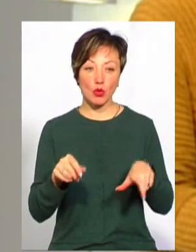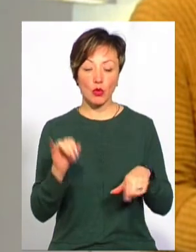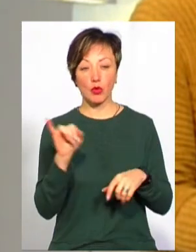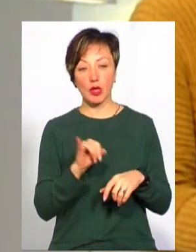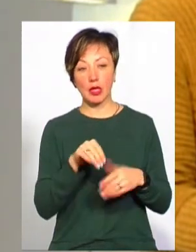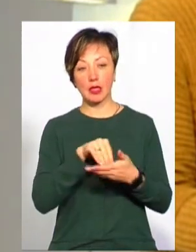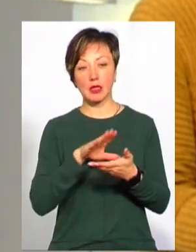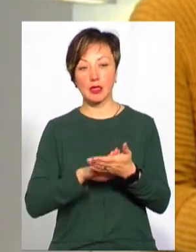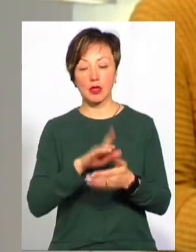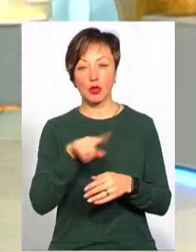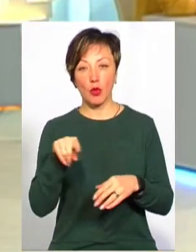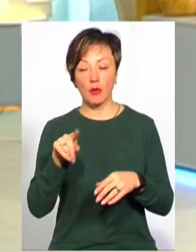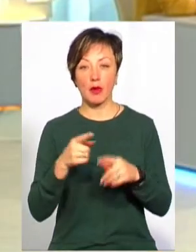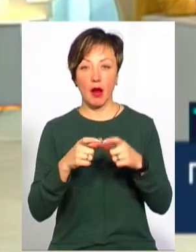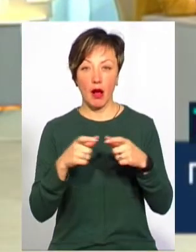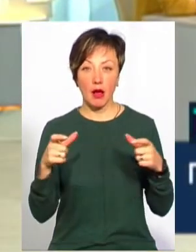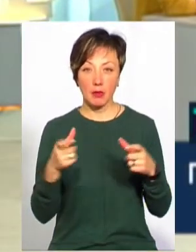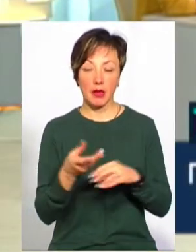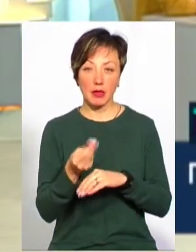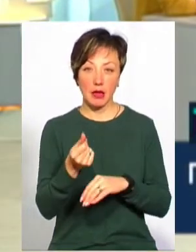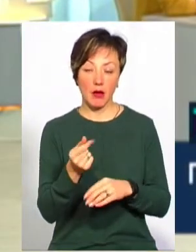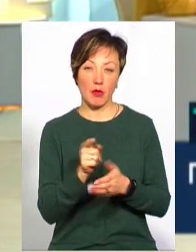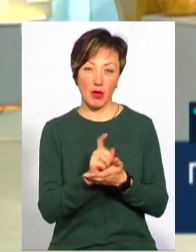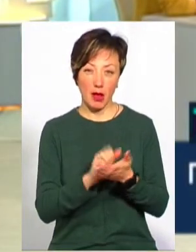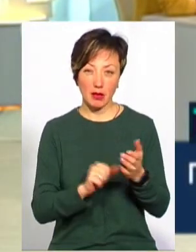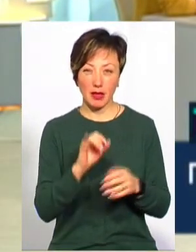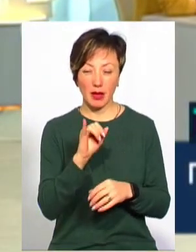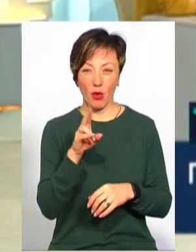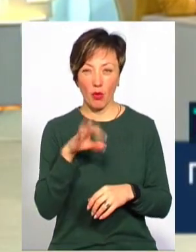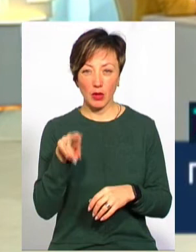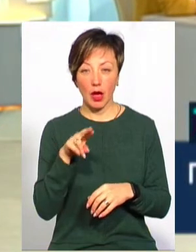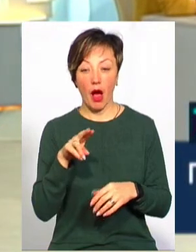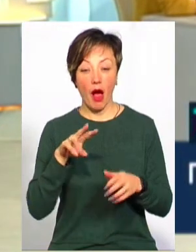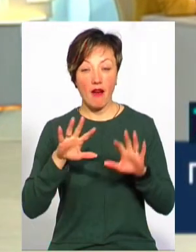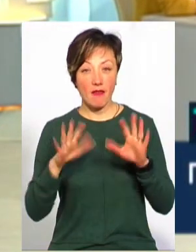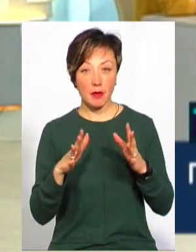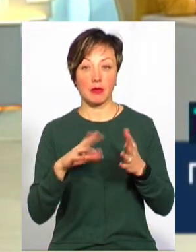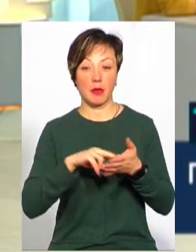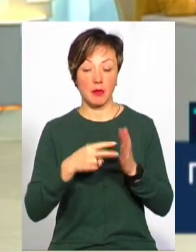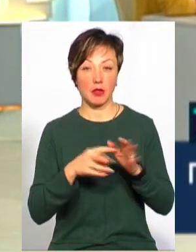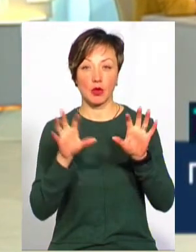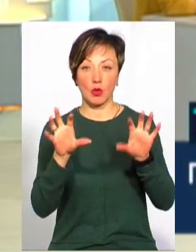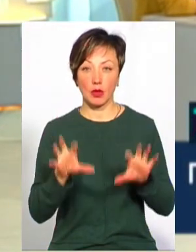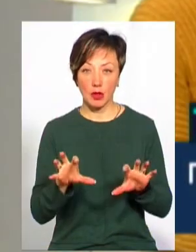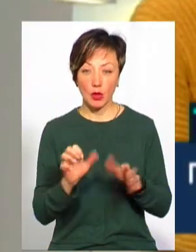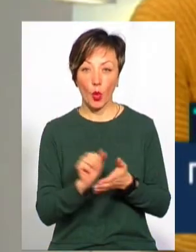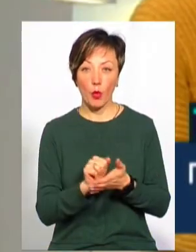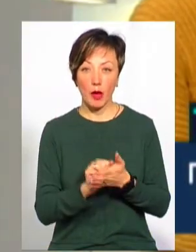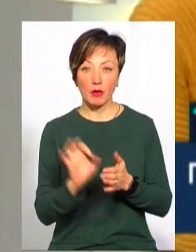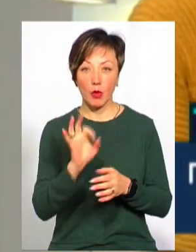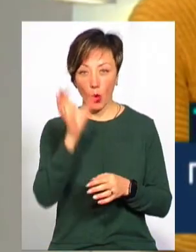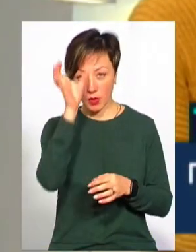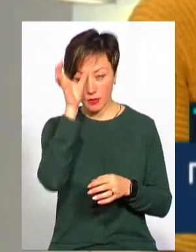також реєстраційний номер облікової картки платника податків, а у випадках, передбачених законодавствах, документ